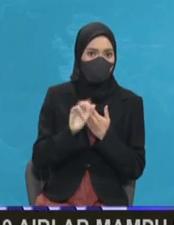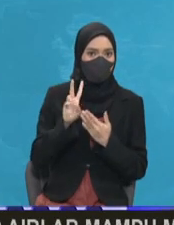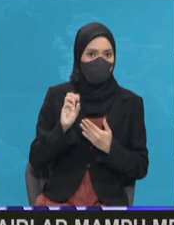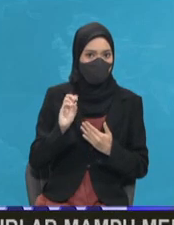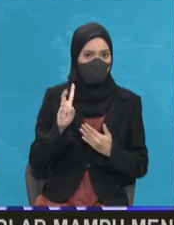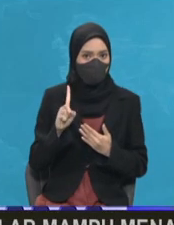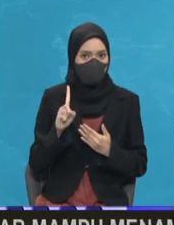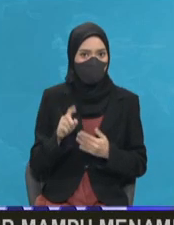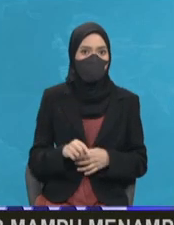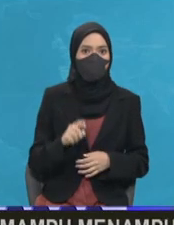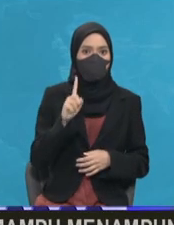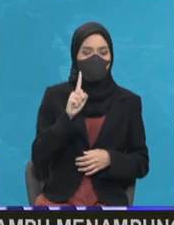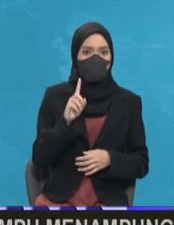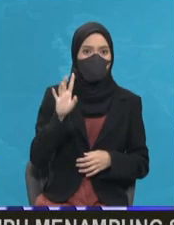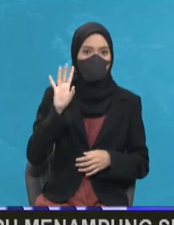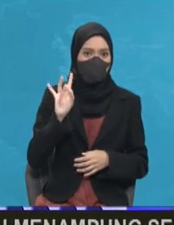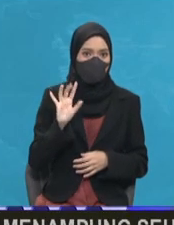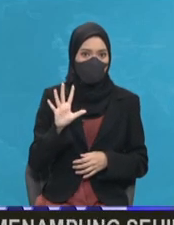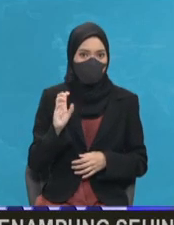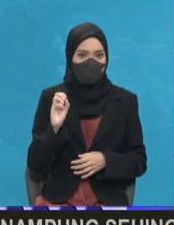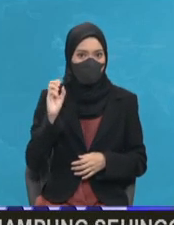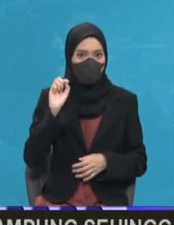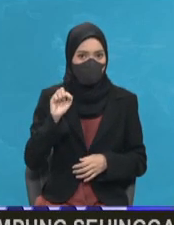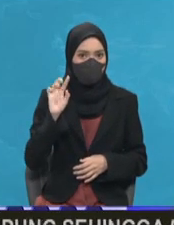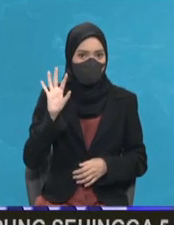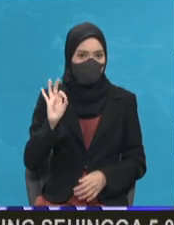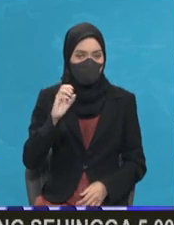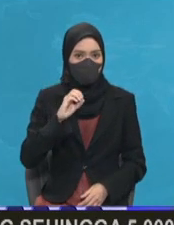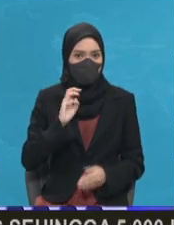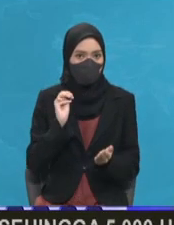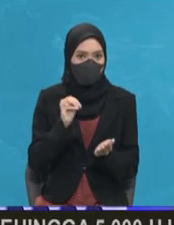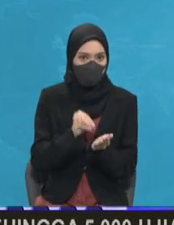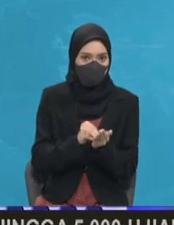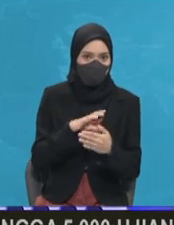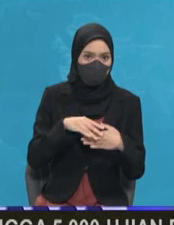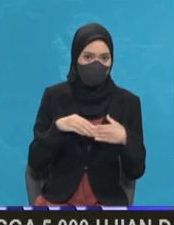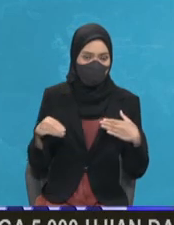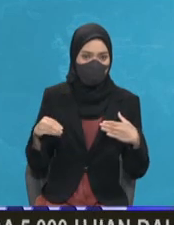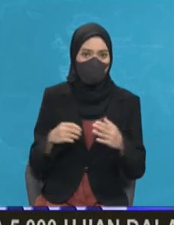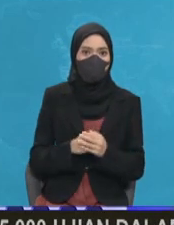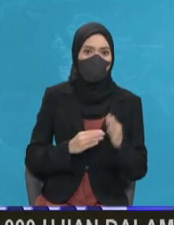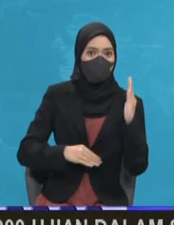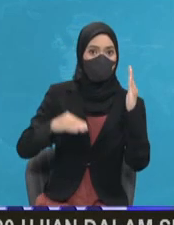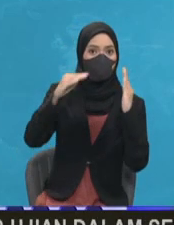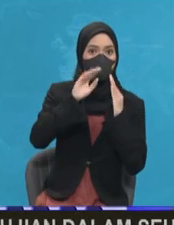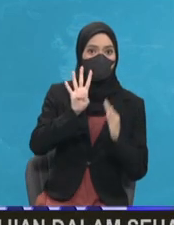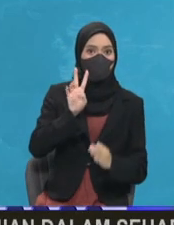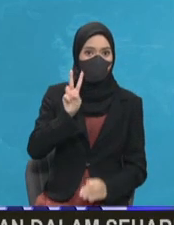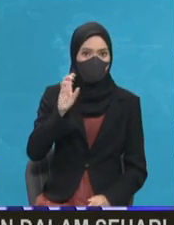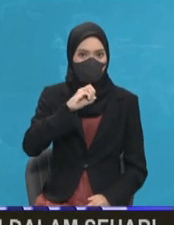1850 perpuluhan 9juta linked yaitu peningkatan sebanyak 42 perpuluhan 100